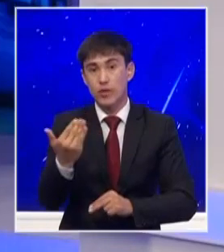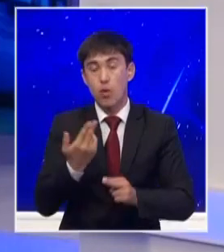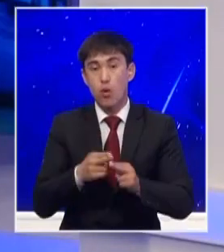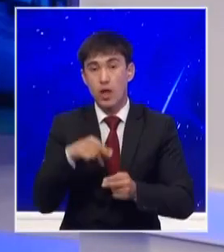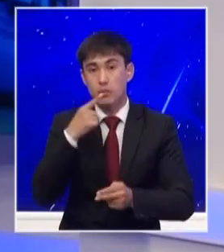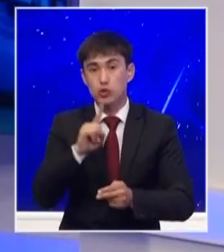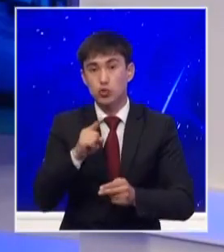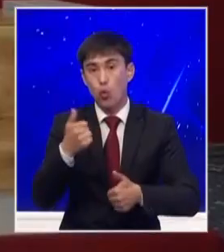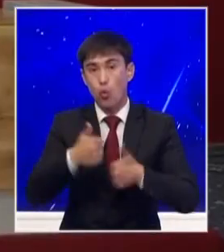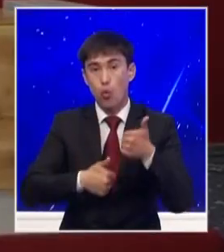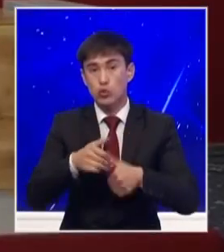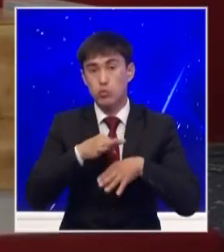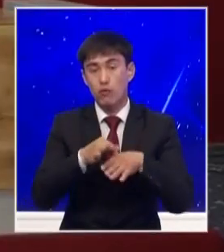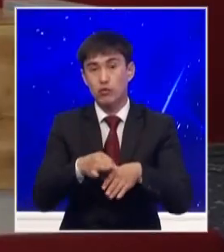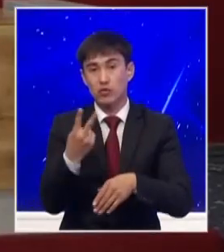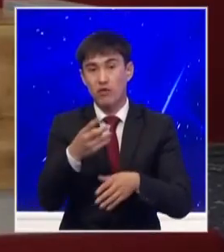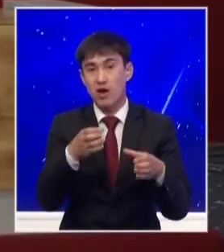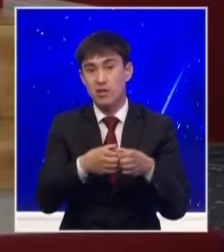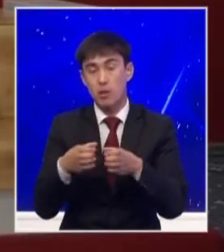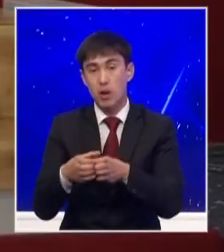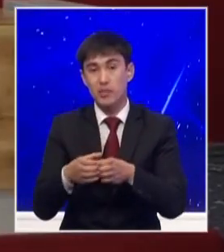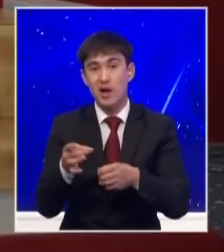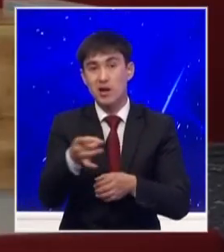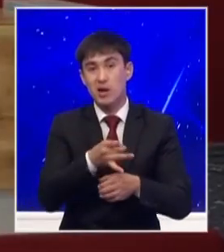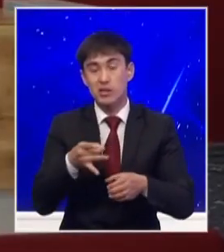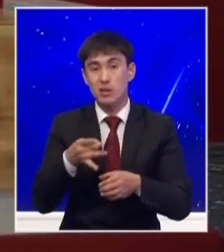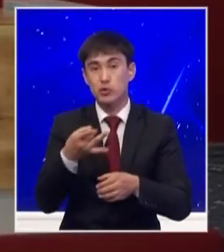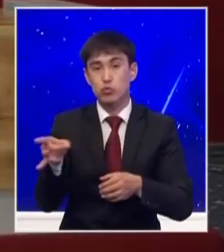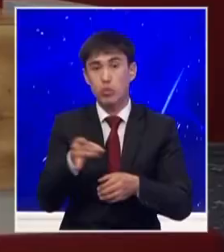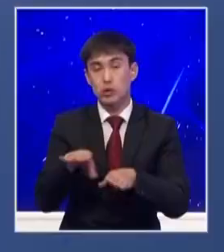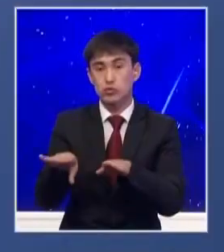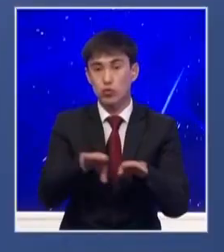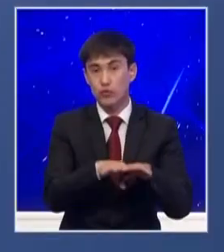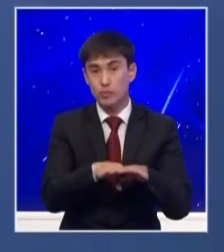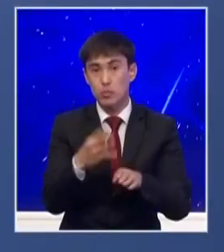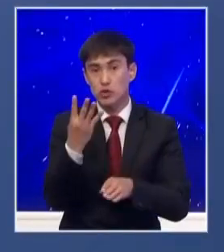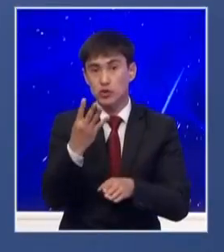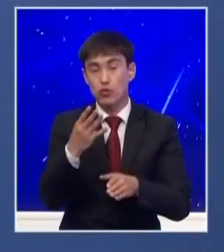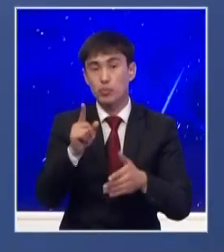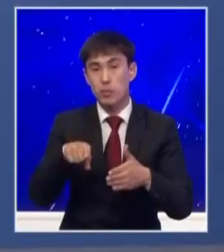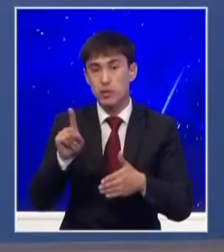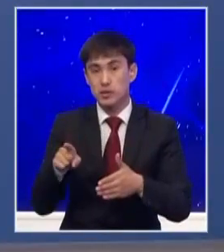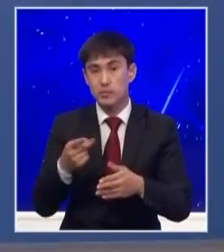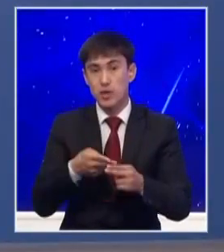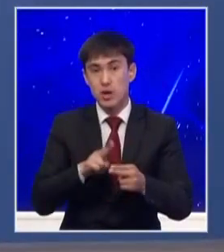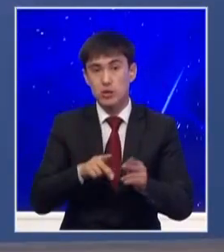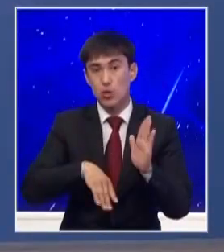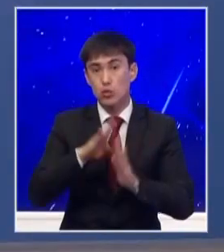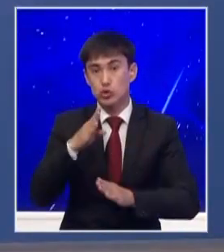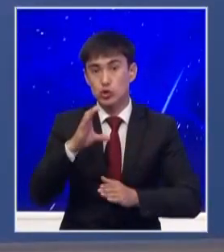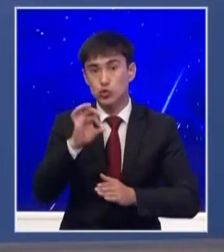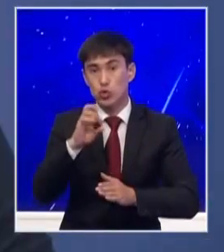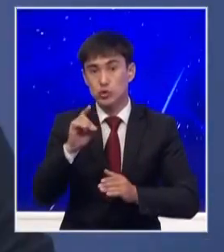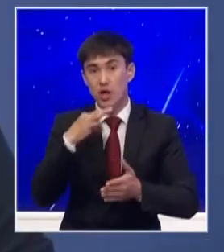Он отметил, что конкурс проводится в два этапа на региональном и республиканском уровнях по четырем номинациям. Это